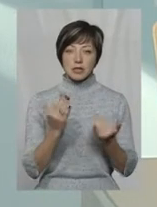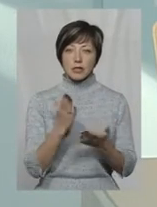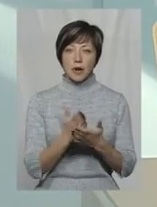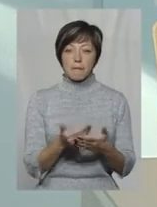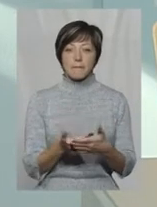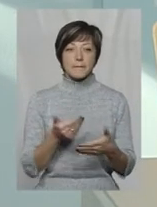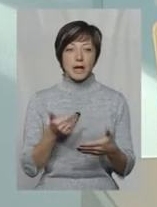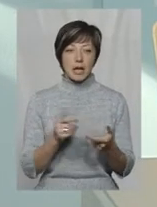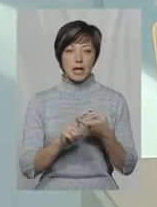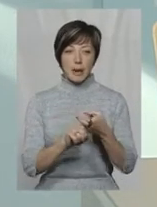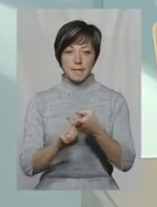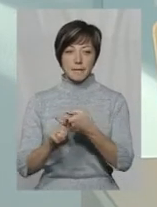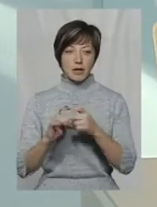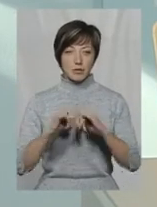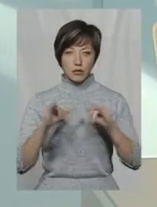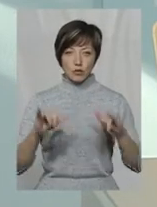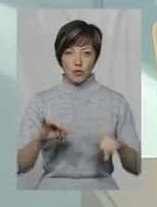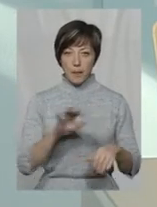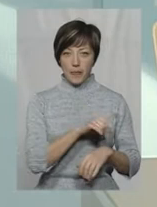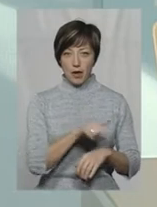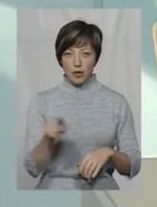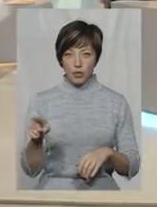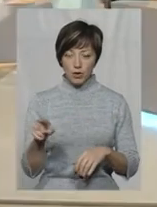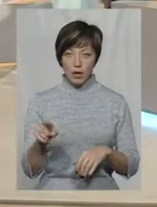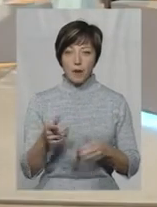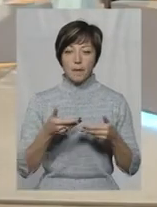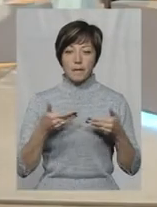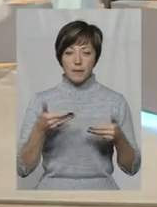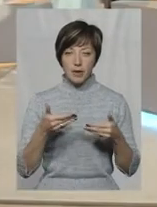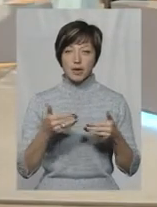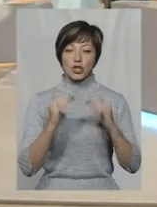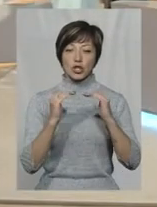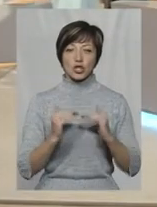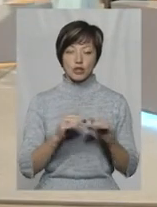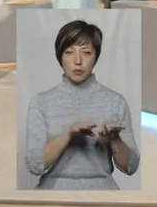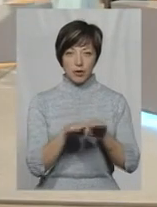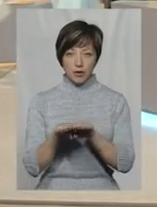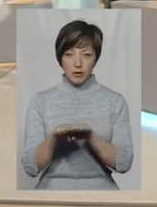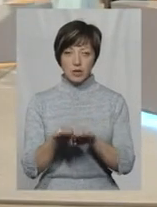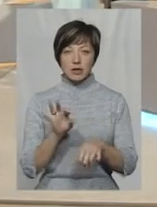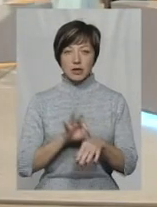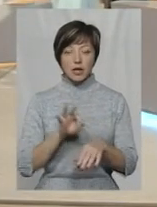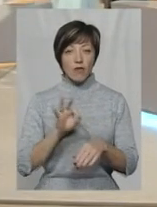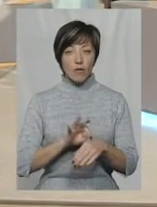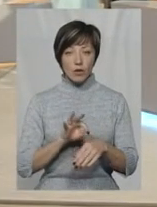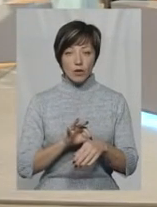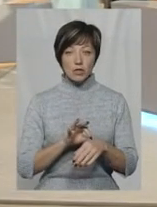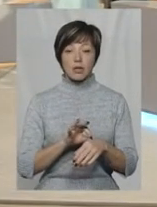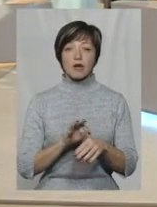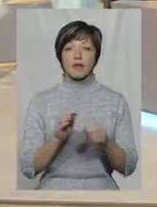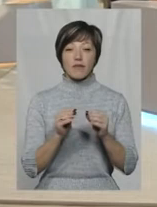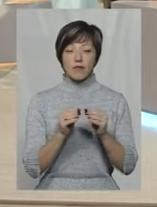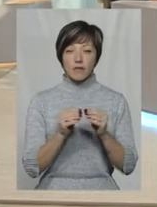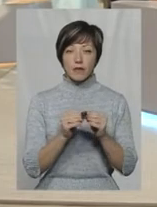в передепідемічному періоді, тому що ми йдемо нижче порогового рівня. Захворюваність підтримується